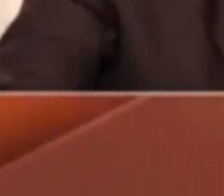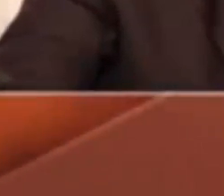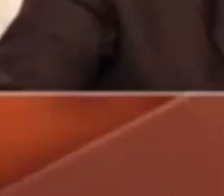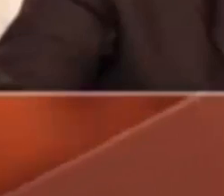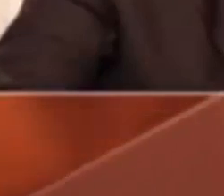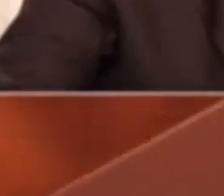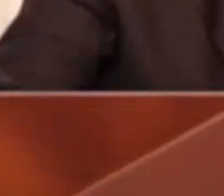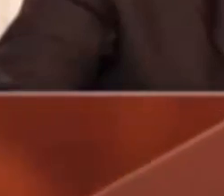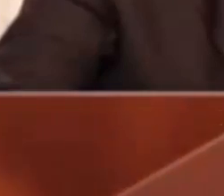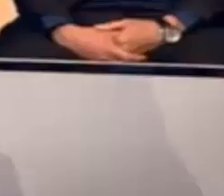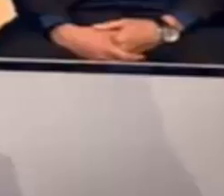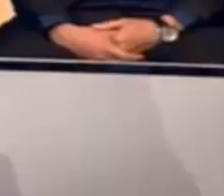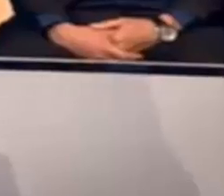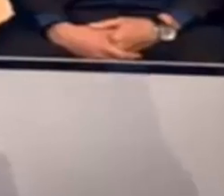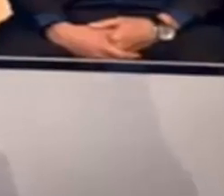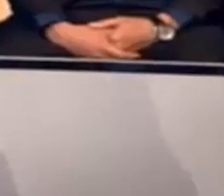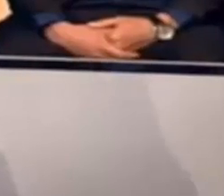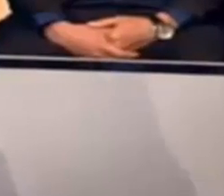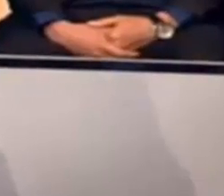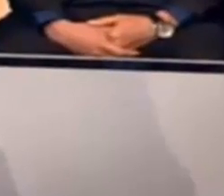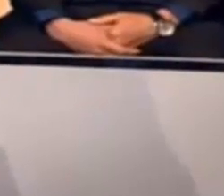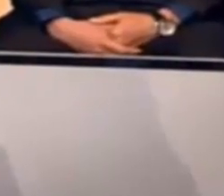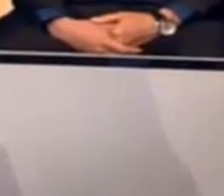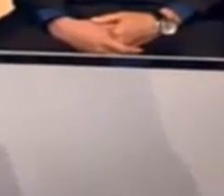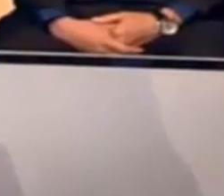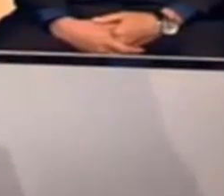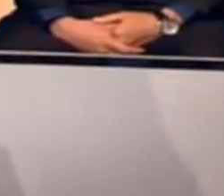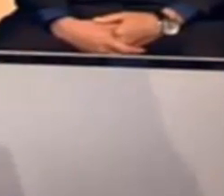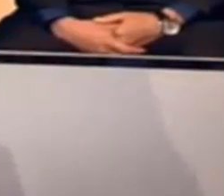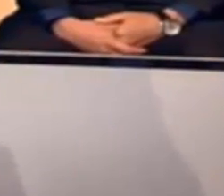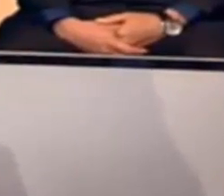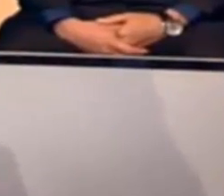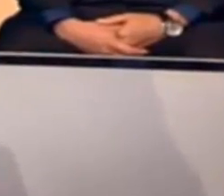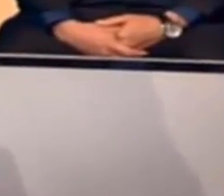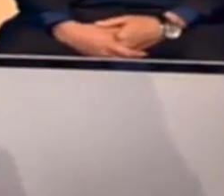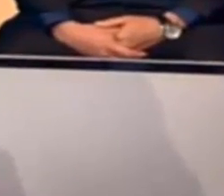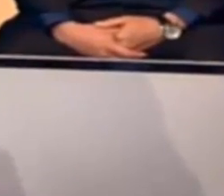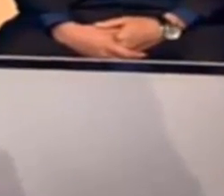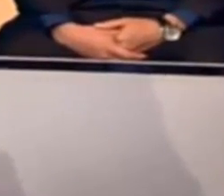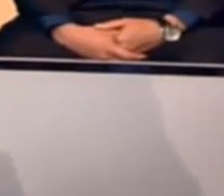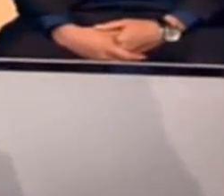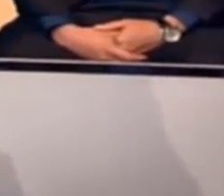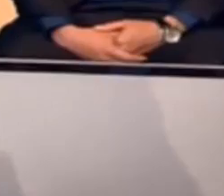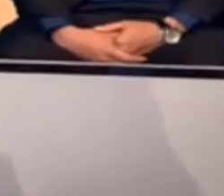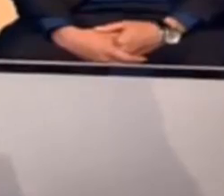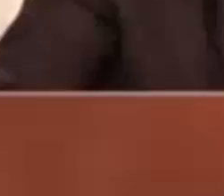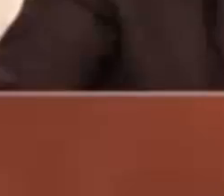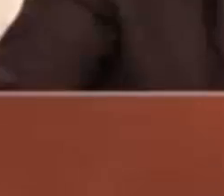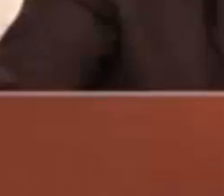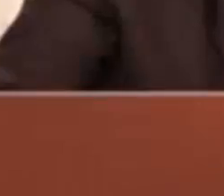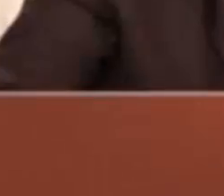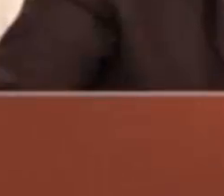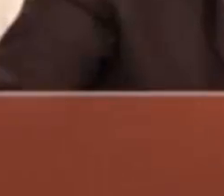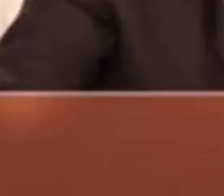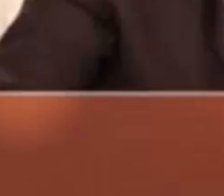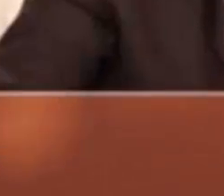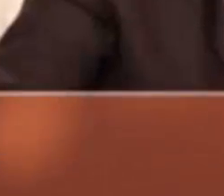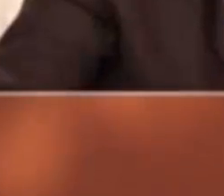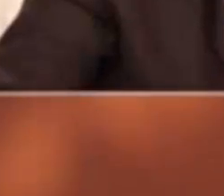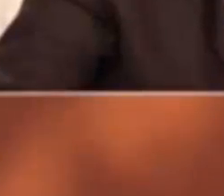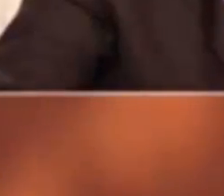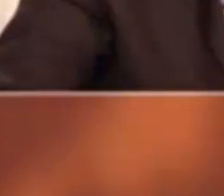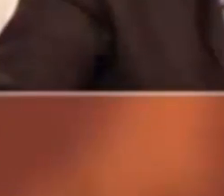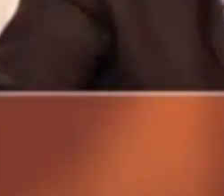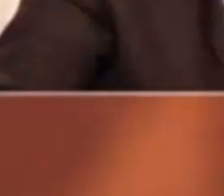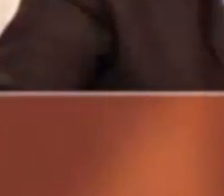هذا، باش نوسعوا الافاق المستقبليه ديال الجمعيه ديالنا، ونعملوا اتصالات مع دول اجنبيه وجمعيات اجنبيه للتعاون